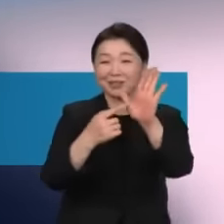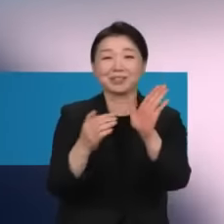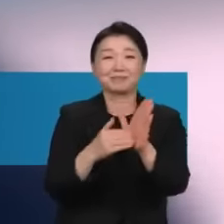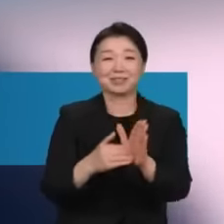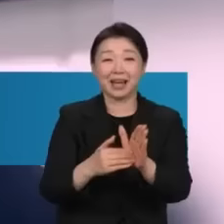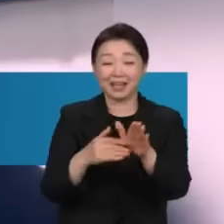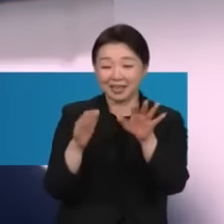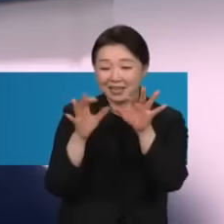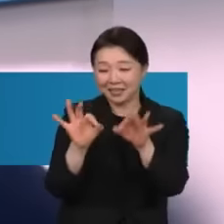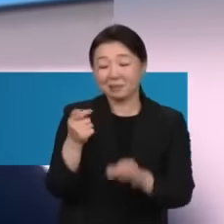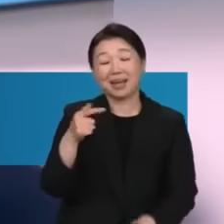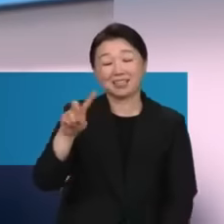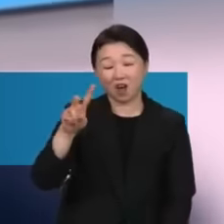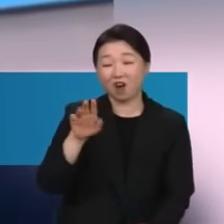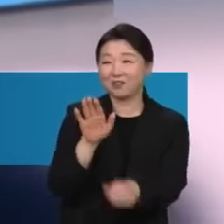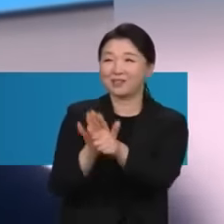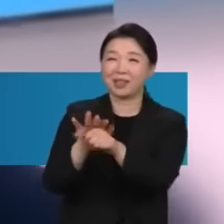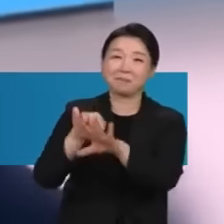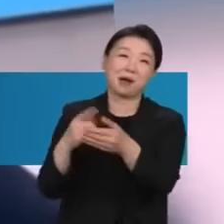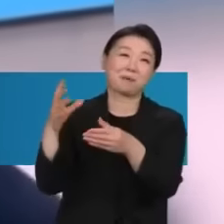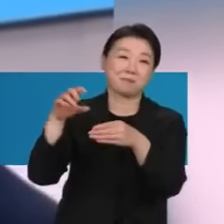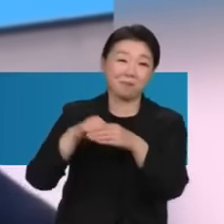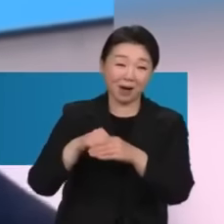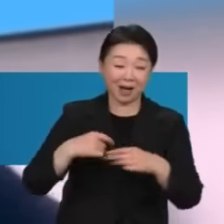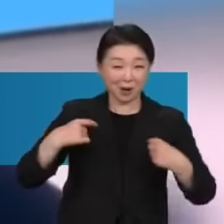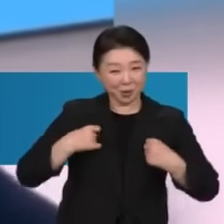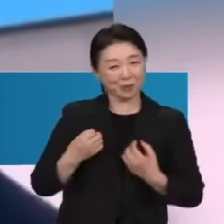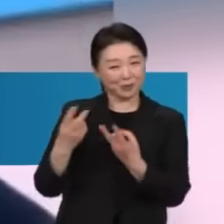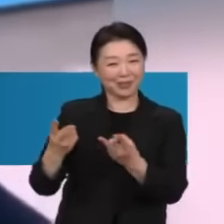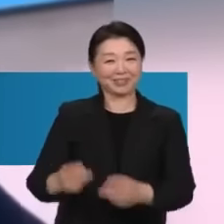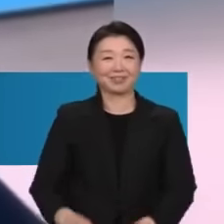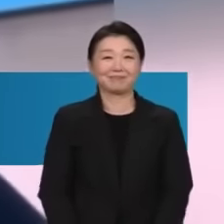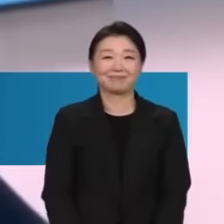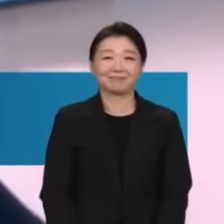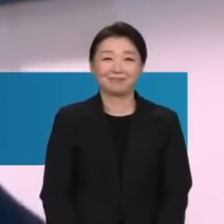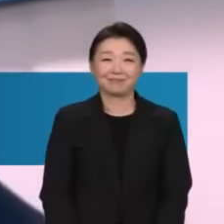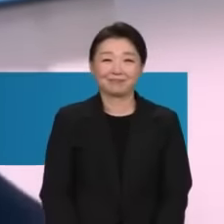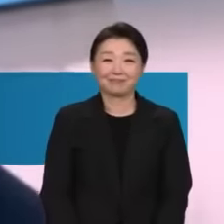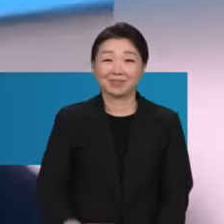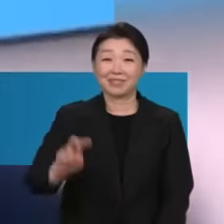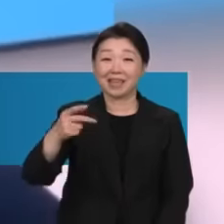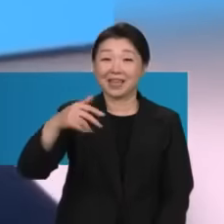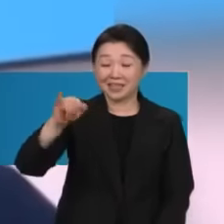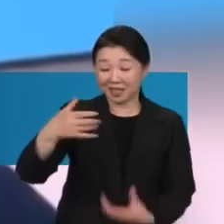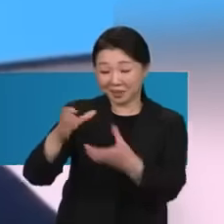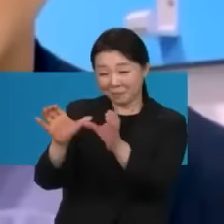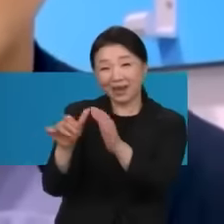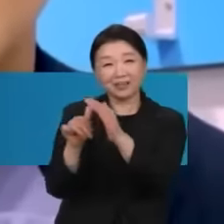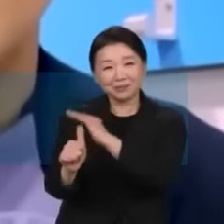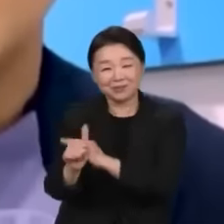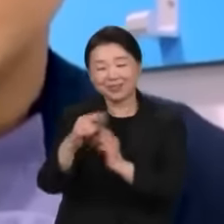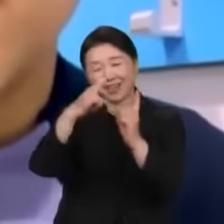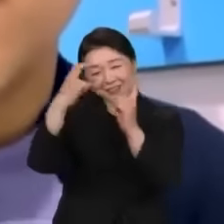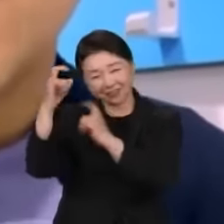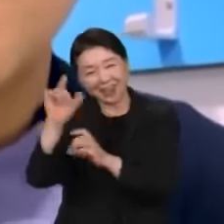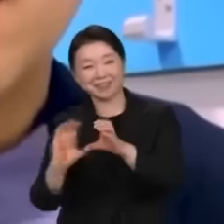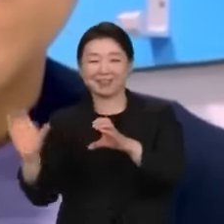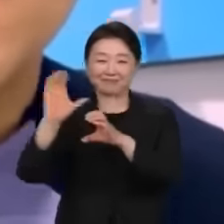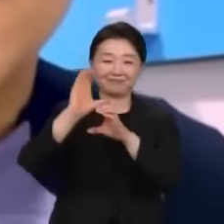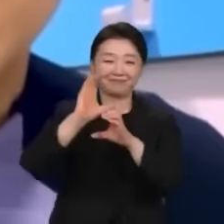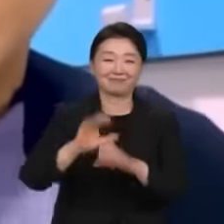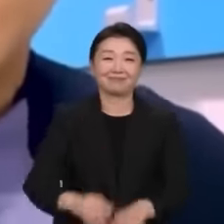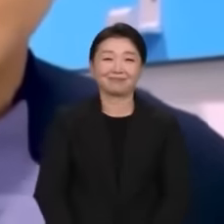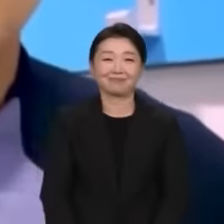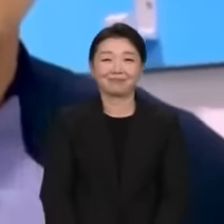이번엔 김하성 선수를 응원하는 마음을 담아 유니폼도 보냈다네요. 샌디에이고 선수들에겐 추억 하나가 더 추가됐습니다.